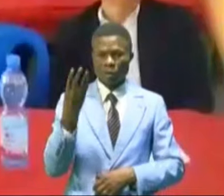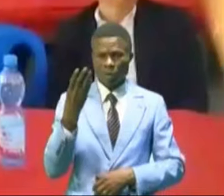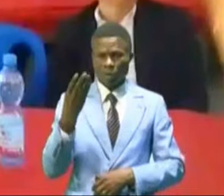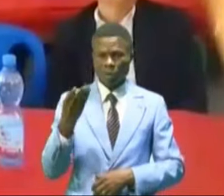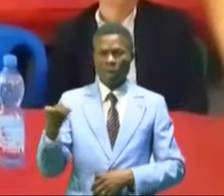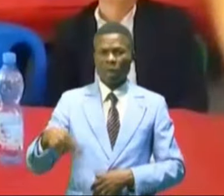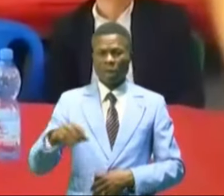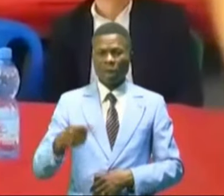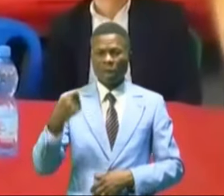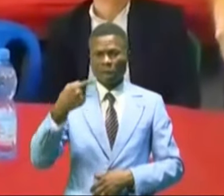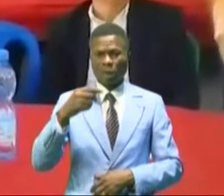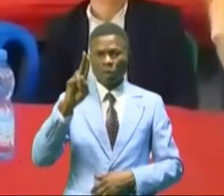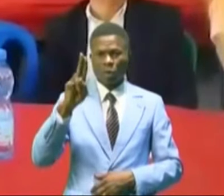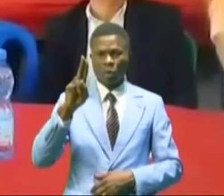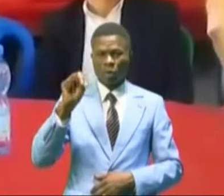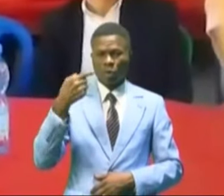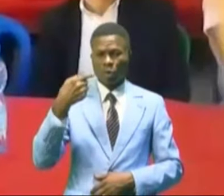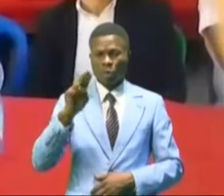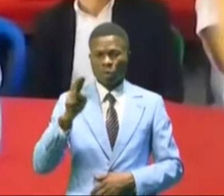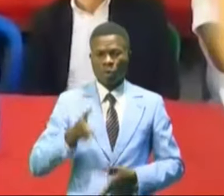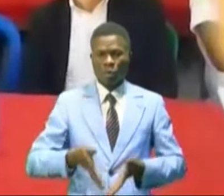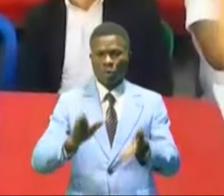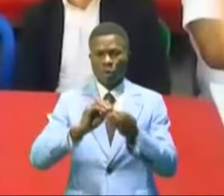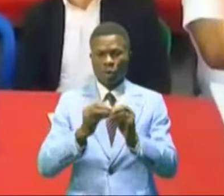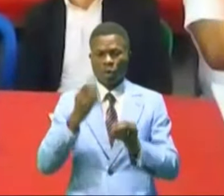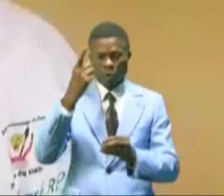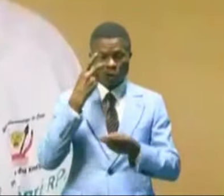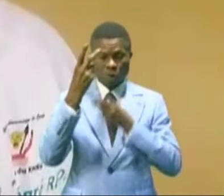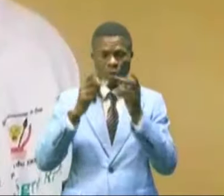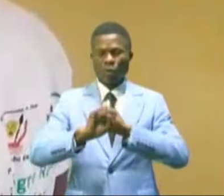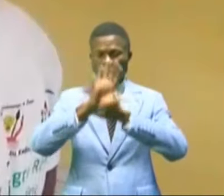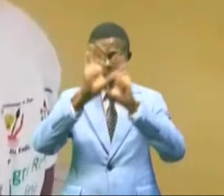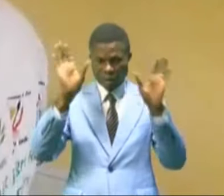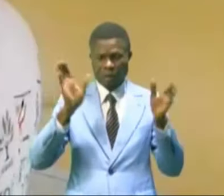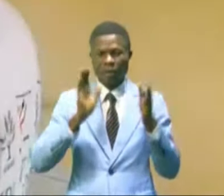Gongous et autour de la nationale numéro 1 pour plus de visibilité.